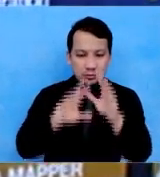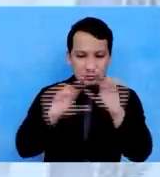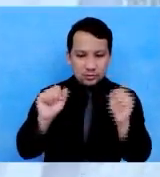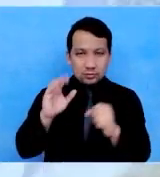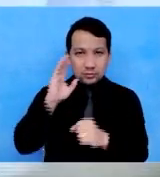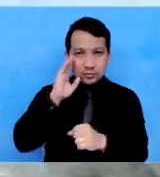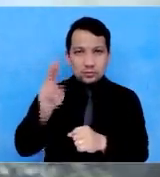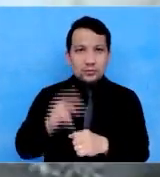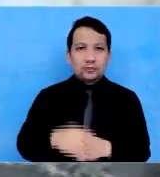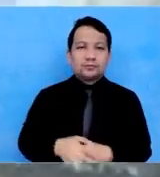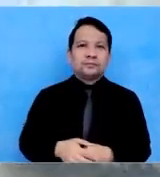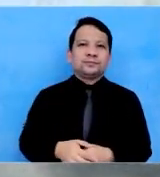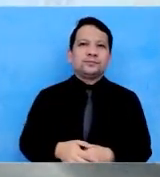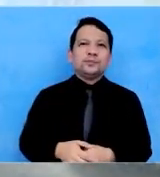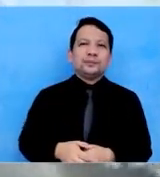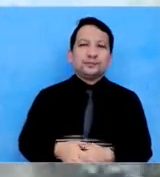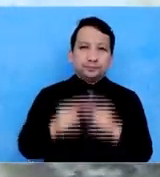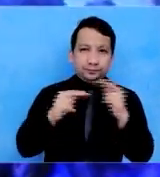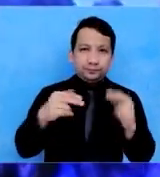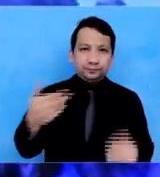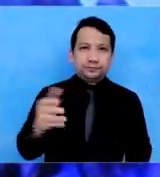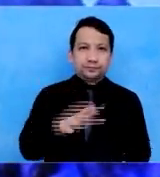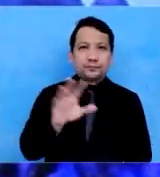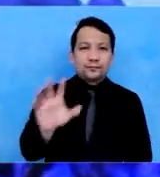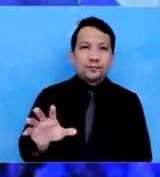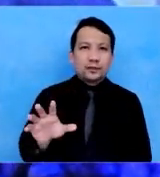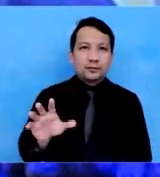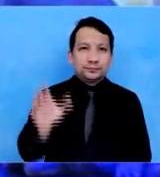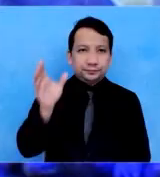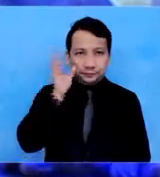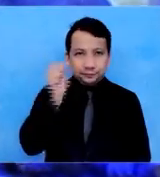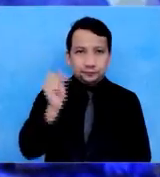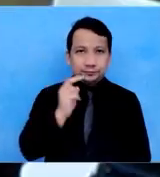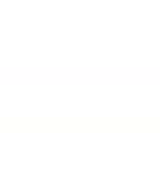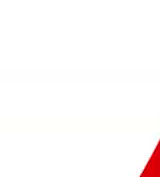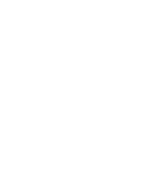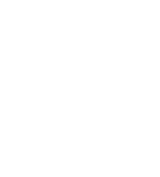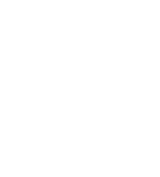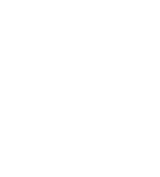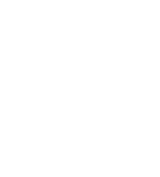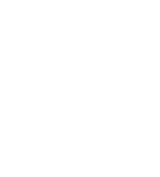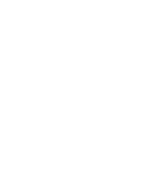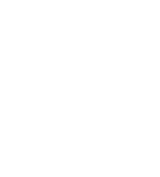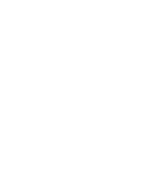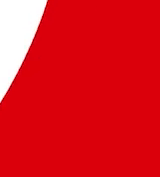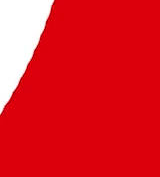Marcos. Nagbabalita mula sa Frontline, Camille Samonte, News 5.